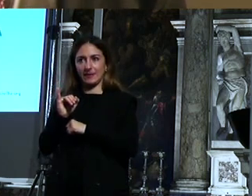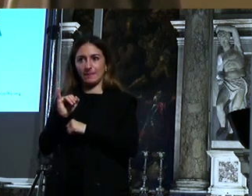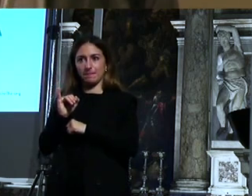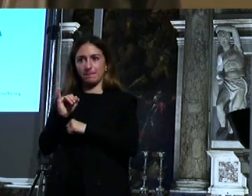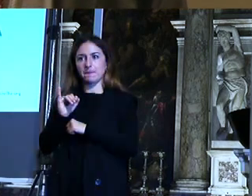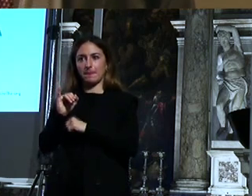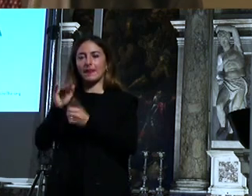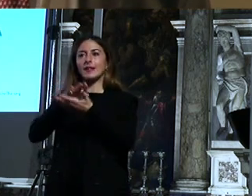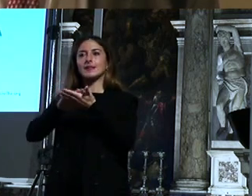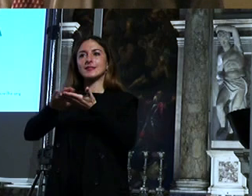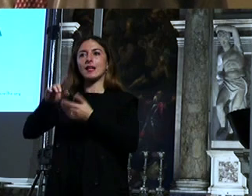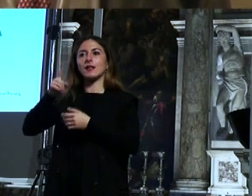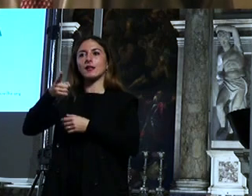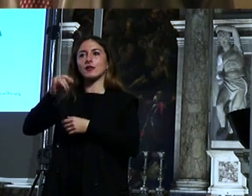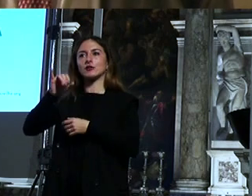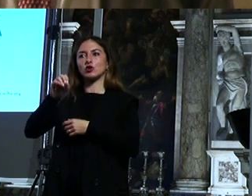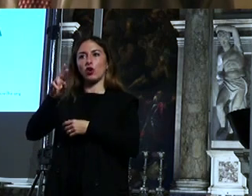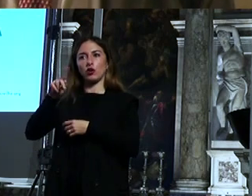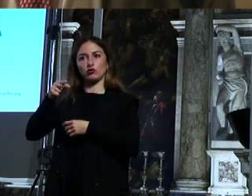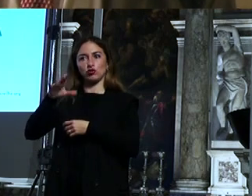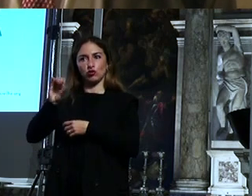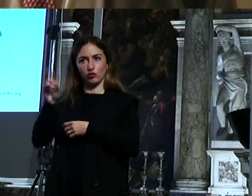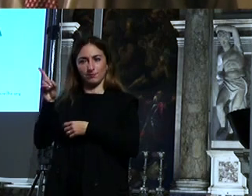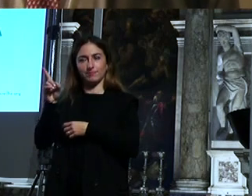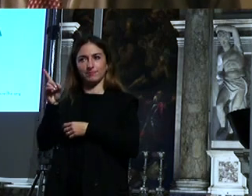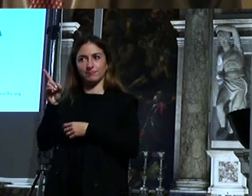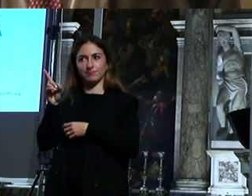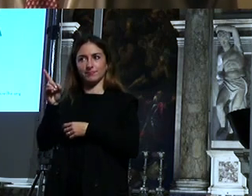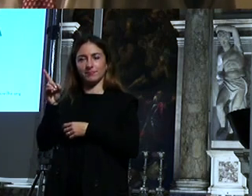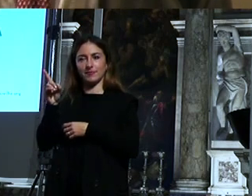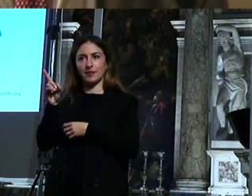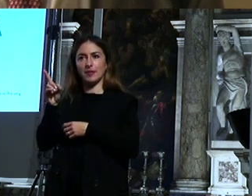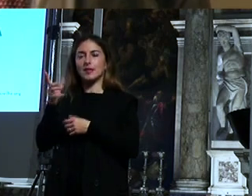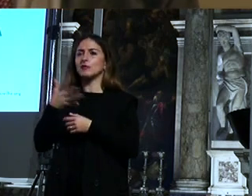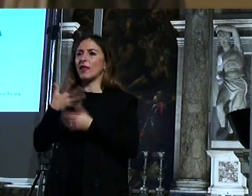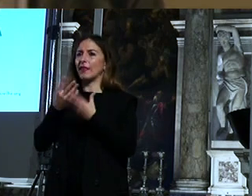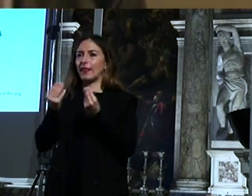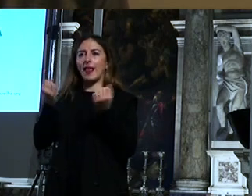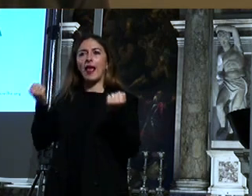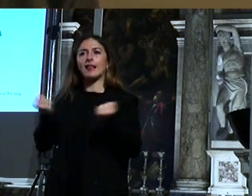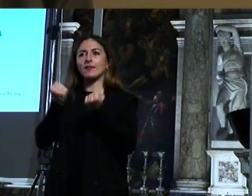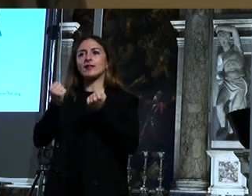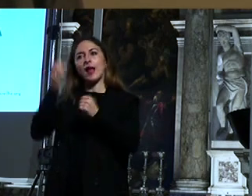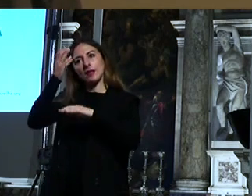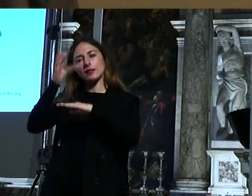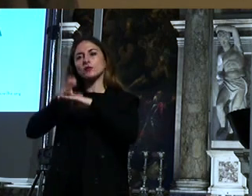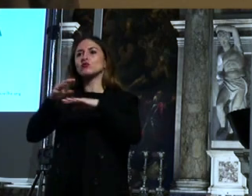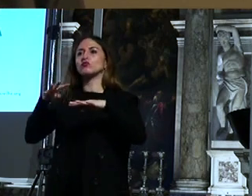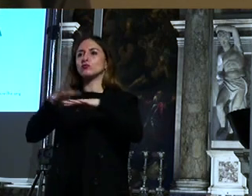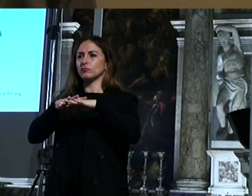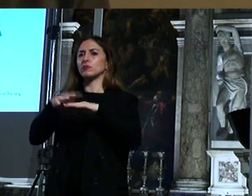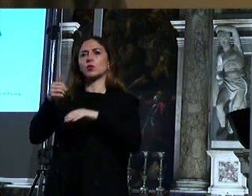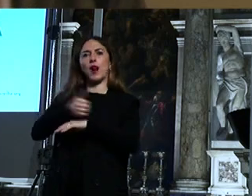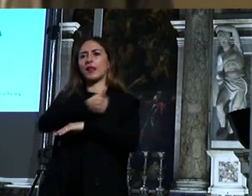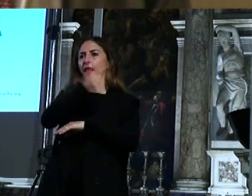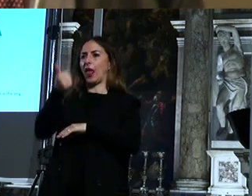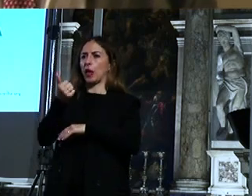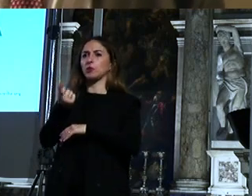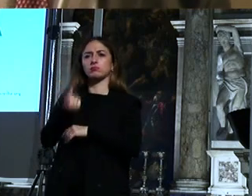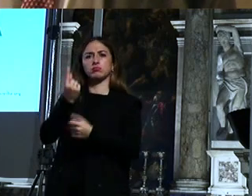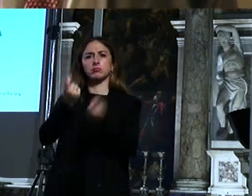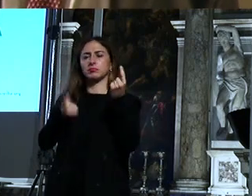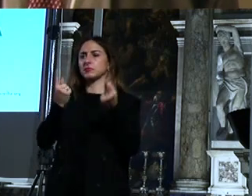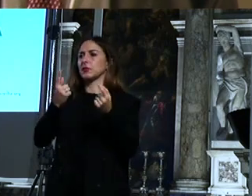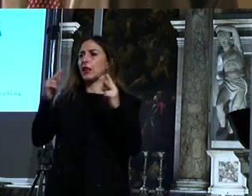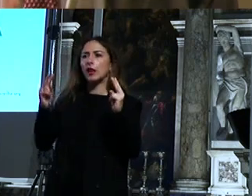a San Giorgio. E ci sono molte attività che Incroci di Civiltà fa nel corso dell'anno, molti